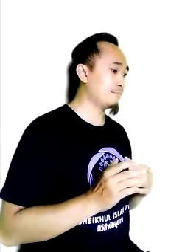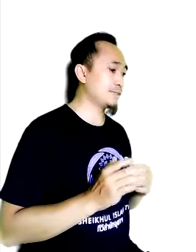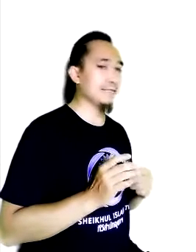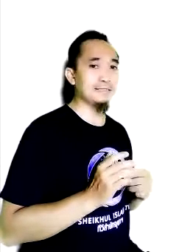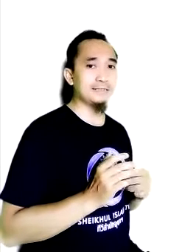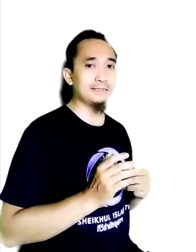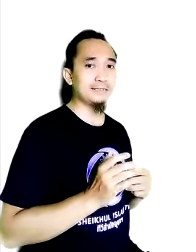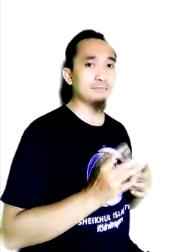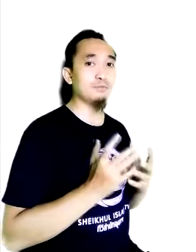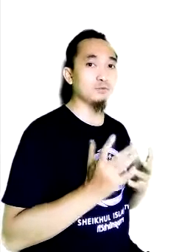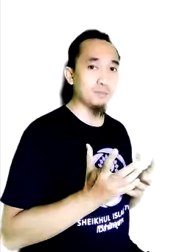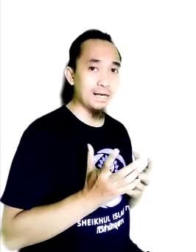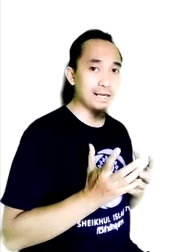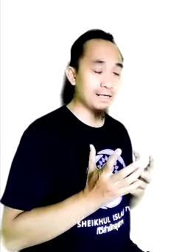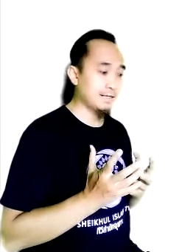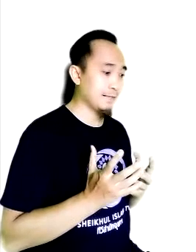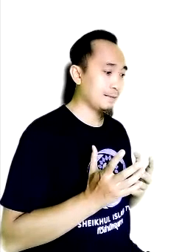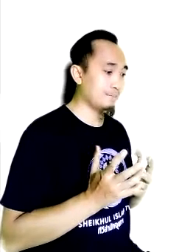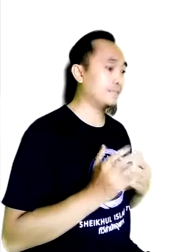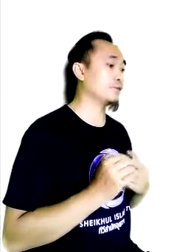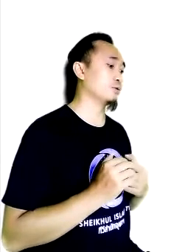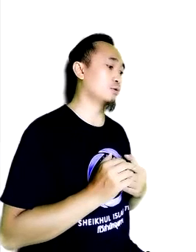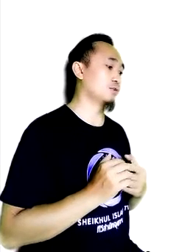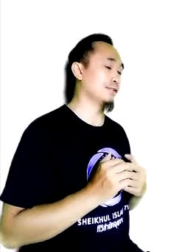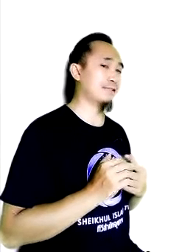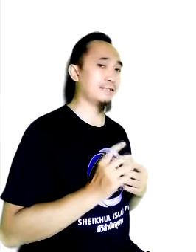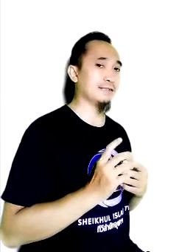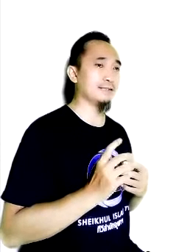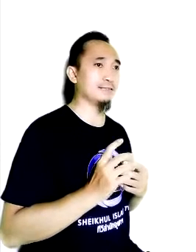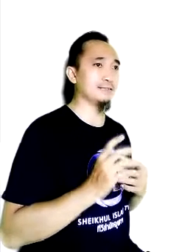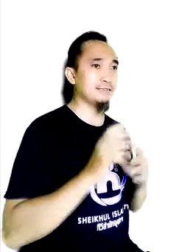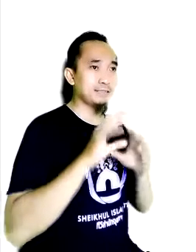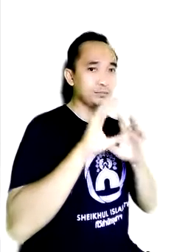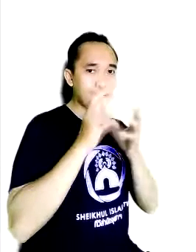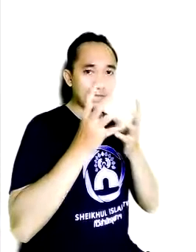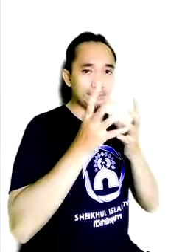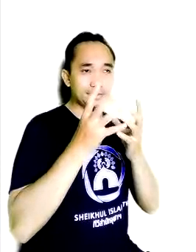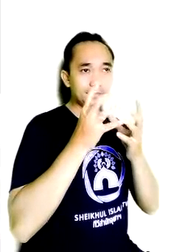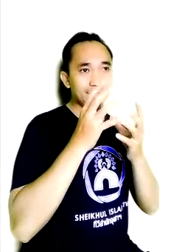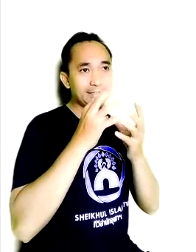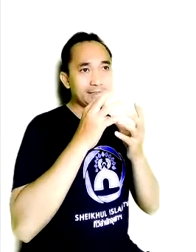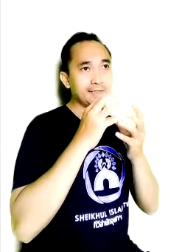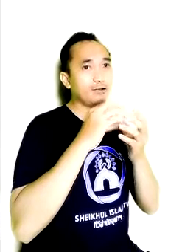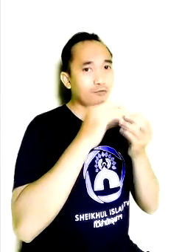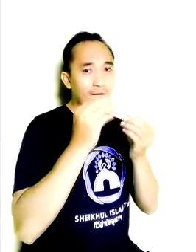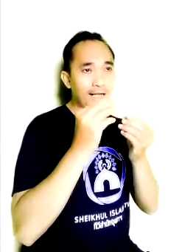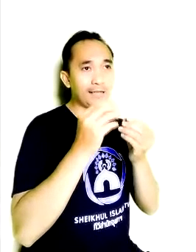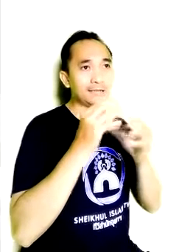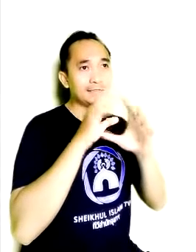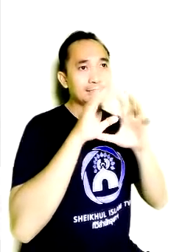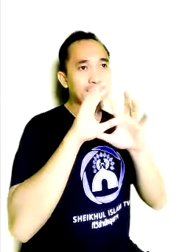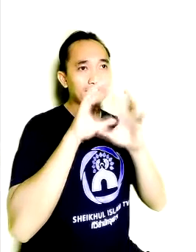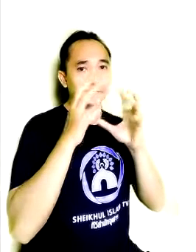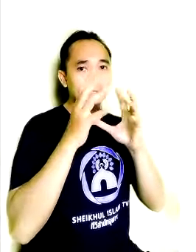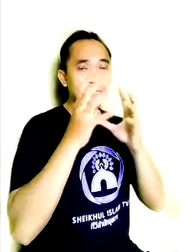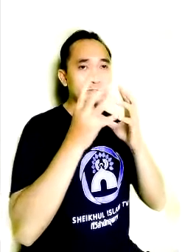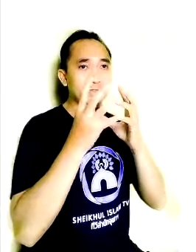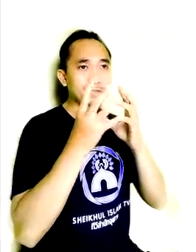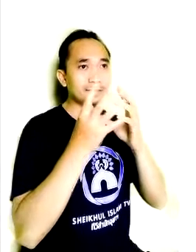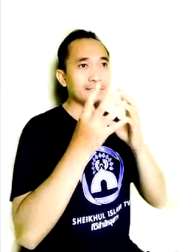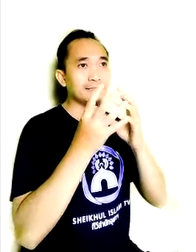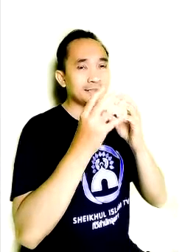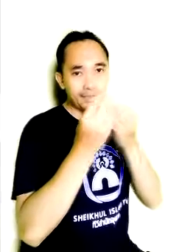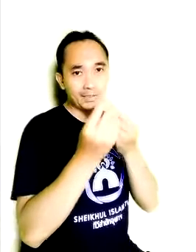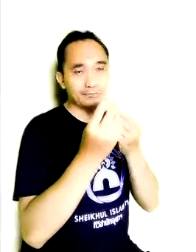benda menjadi berubah bentuk. Nah, jadinya bulat menjadi oval, tadinya persegi